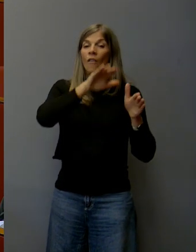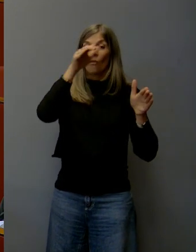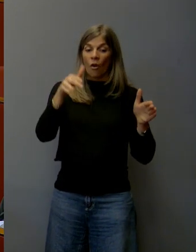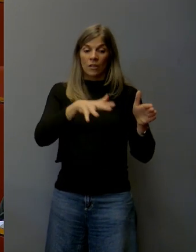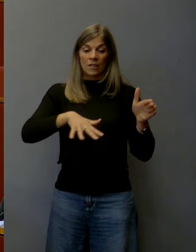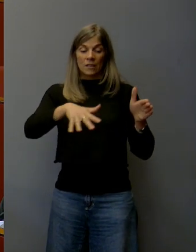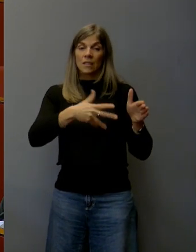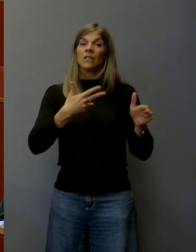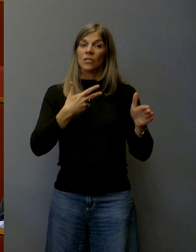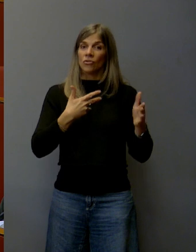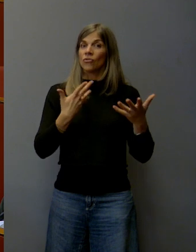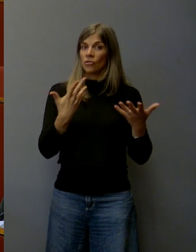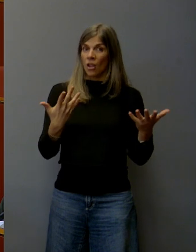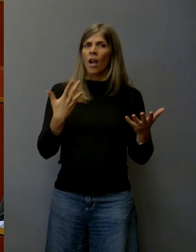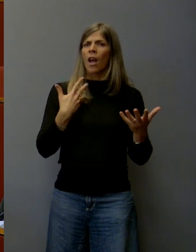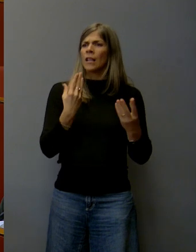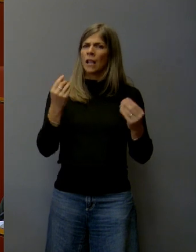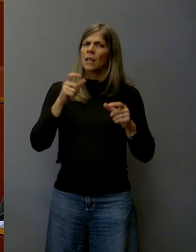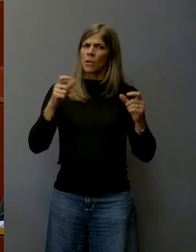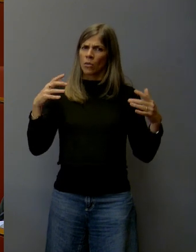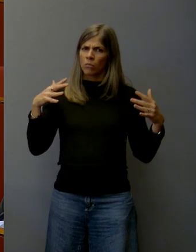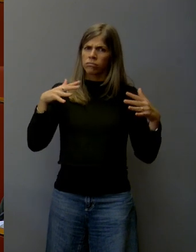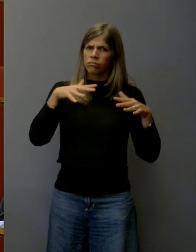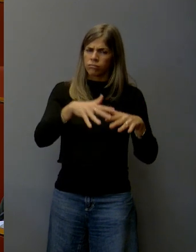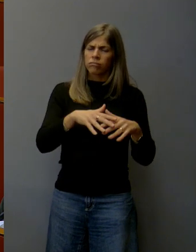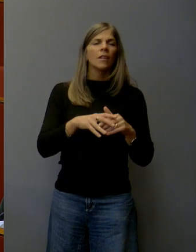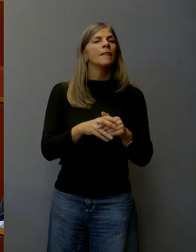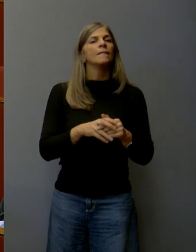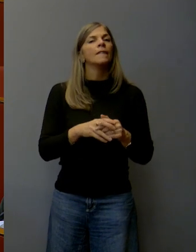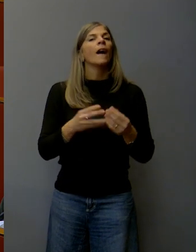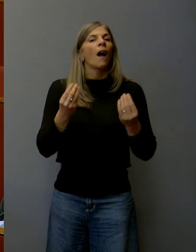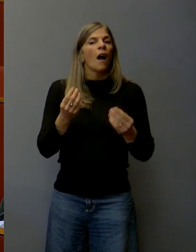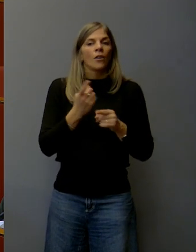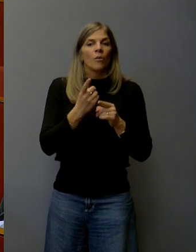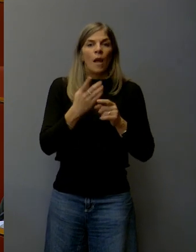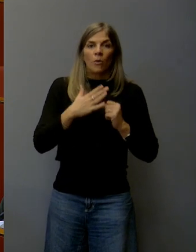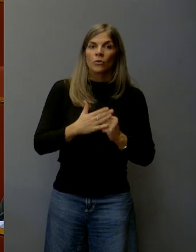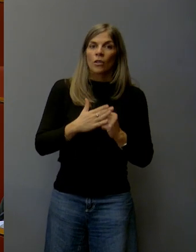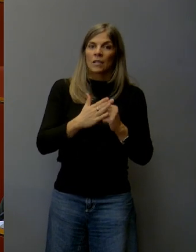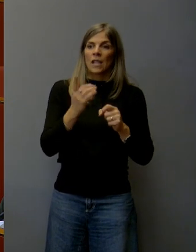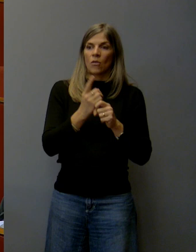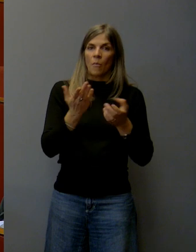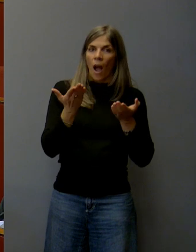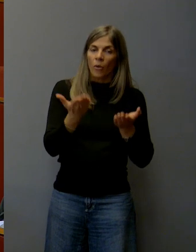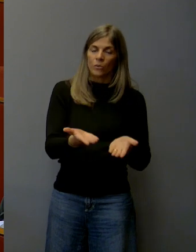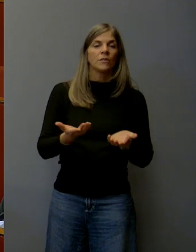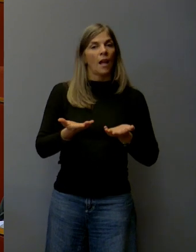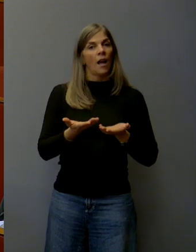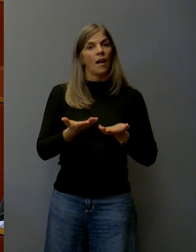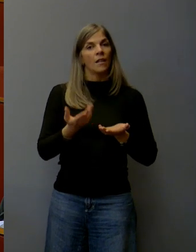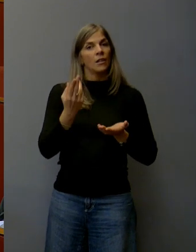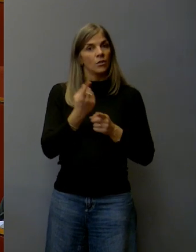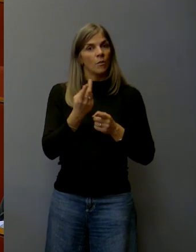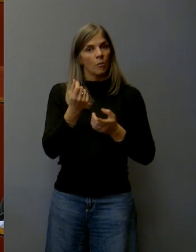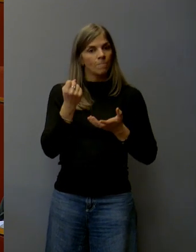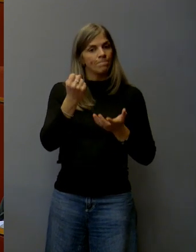fanno numeri piuttosto importanti pur essendo partiti da poco perché non sostenerle questa attività con dei denari